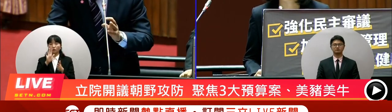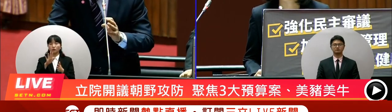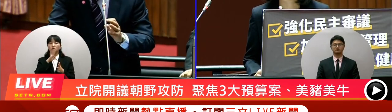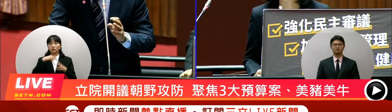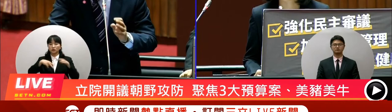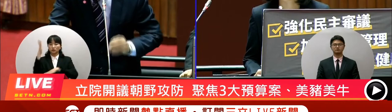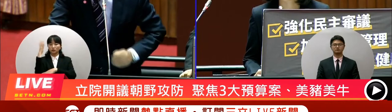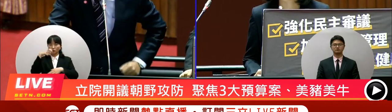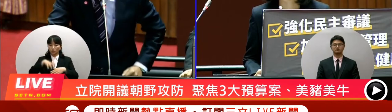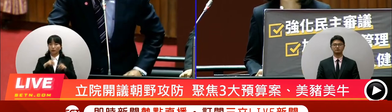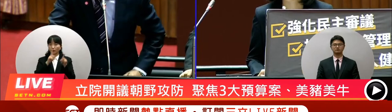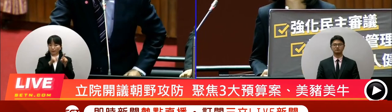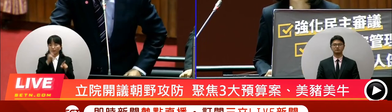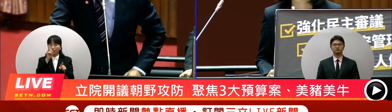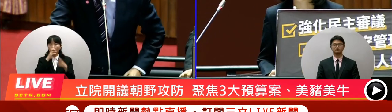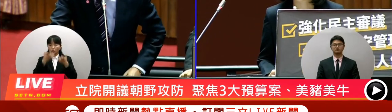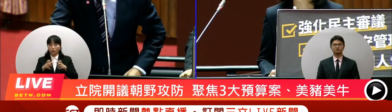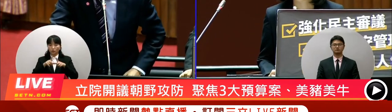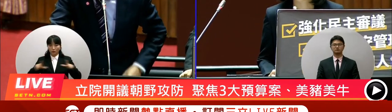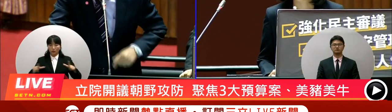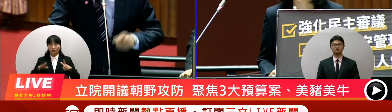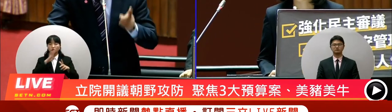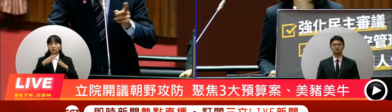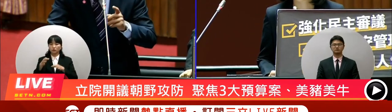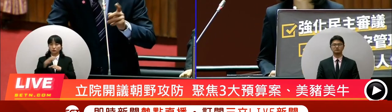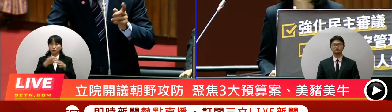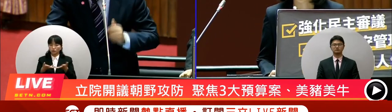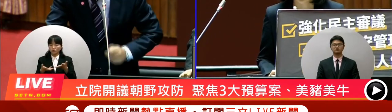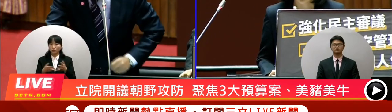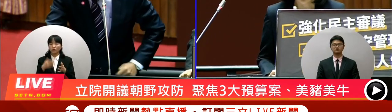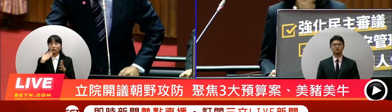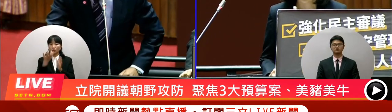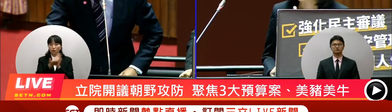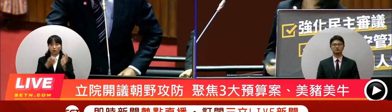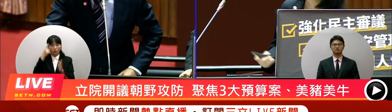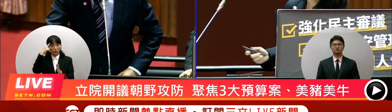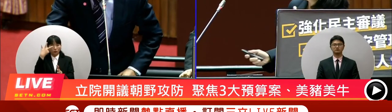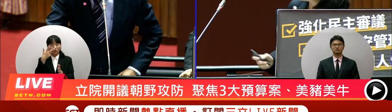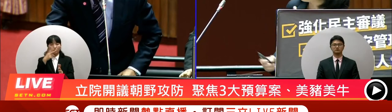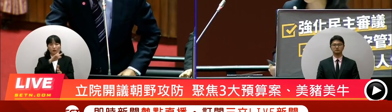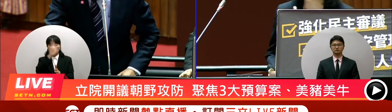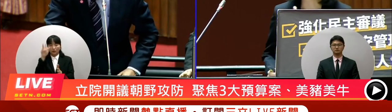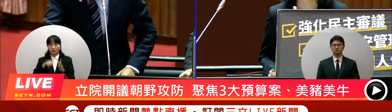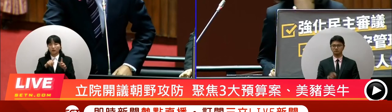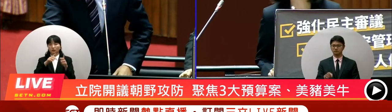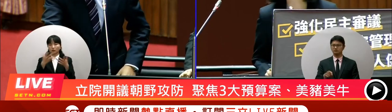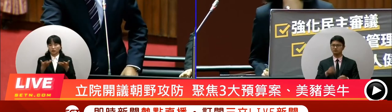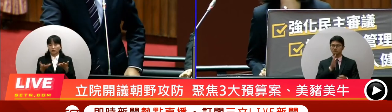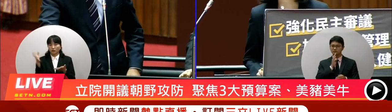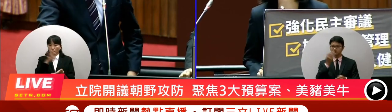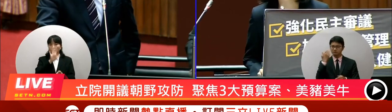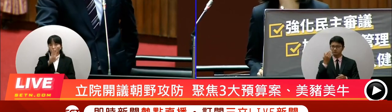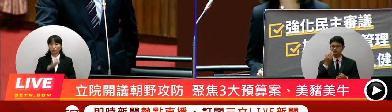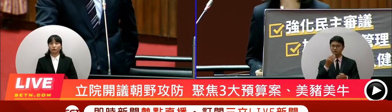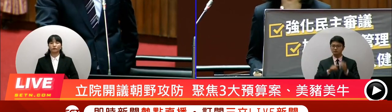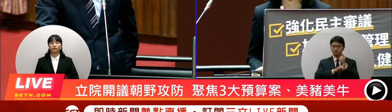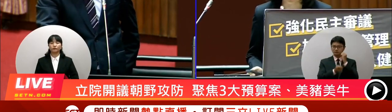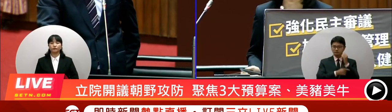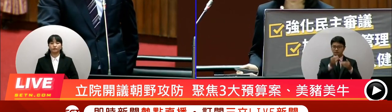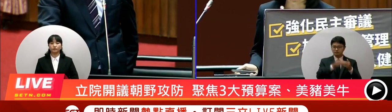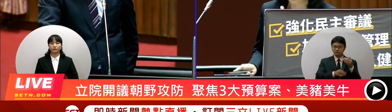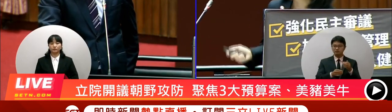面，我想它是针对重大的这个经贸，所以我们预告7天，在过去是有案例 相关的法规重大命令，并没有只